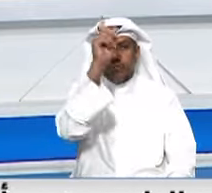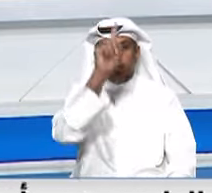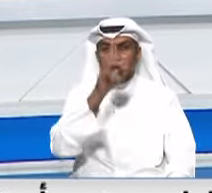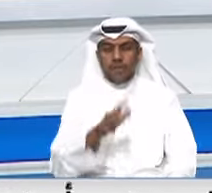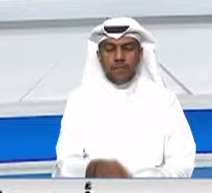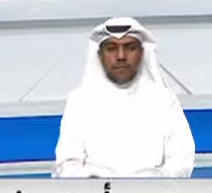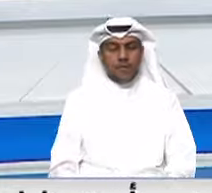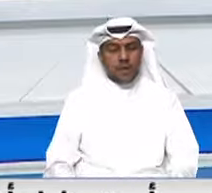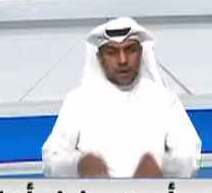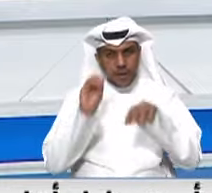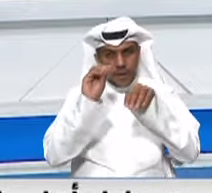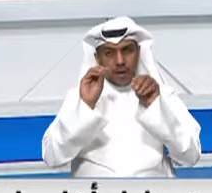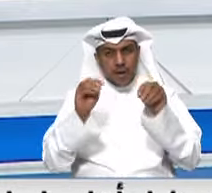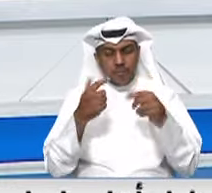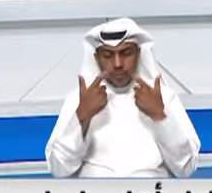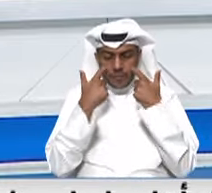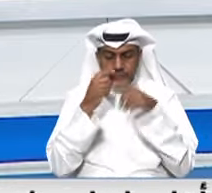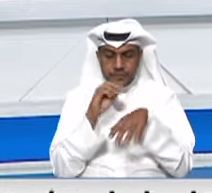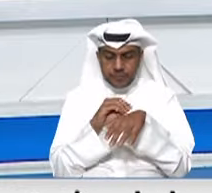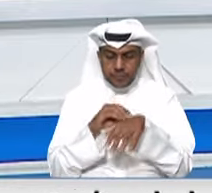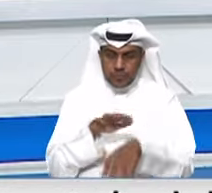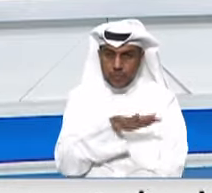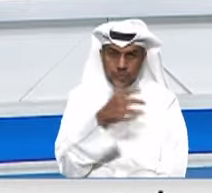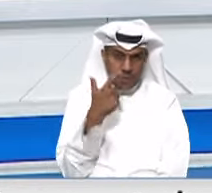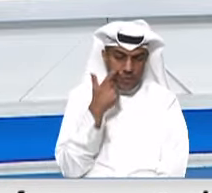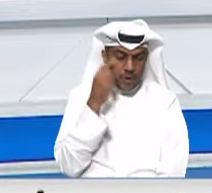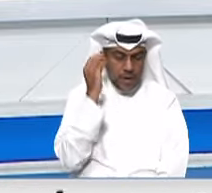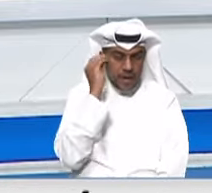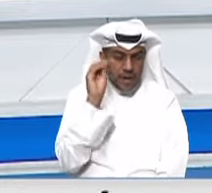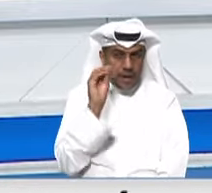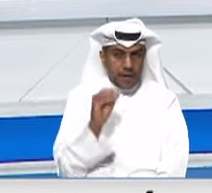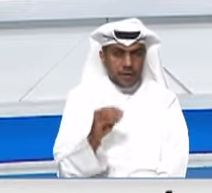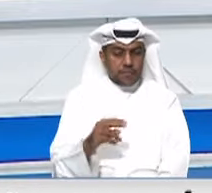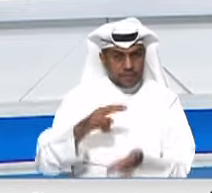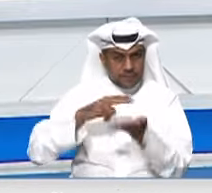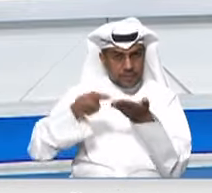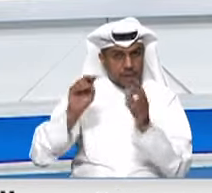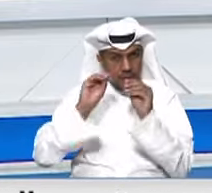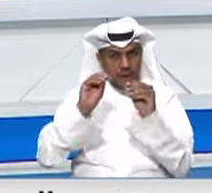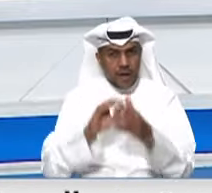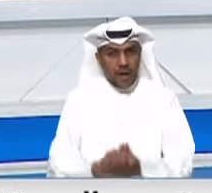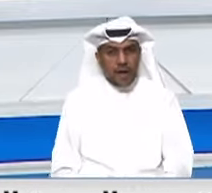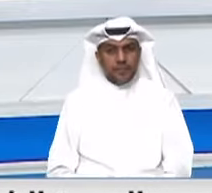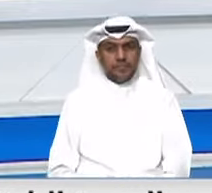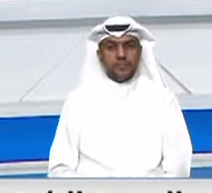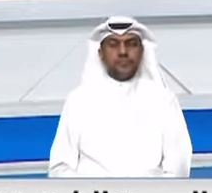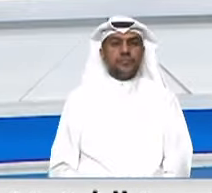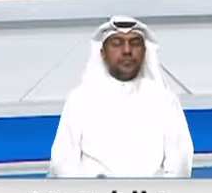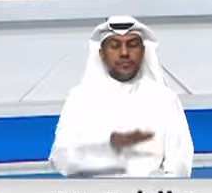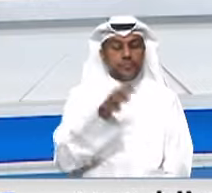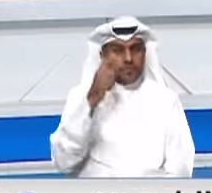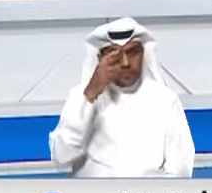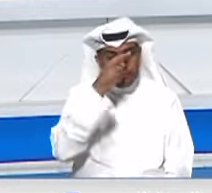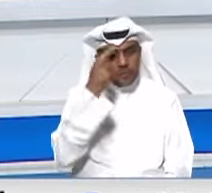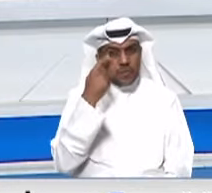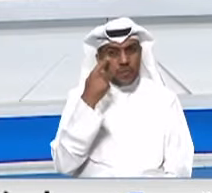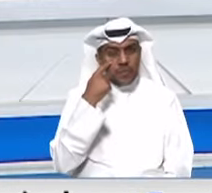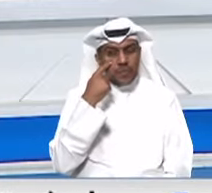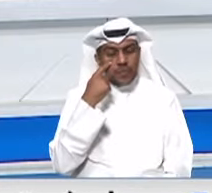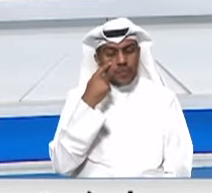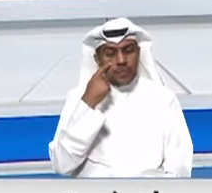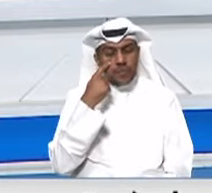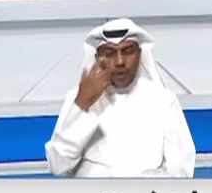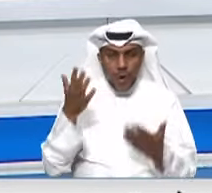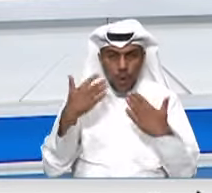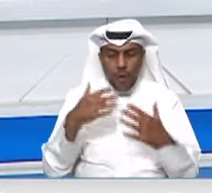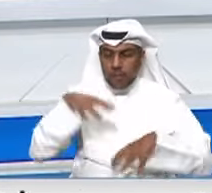احنا دائما نوجه رسالة في خاصة خلال 48 ساعة القادمة، هناك توقع لعدم استقرار في الطقس،